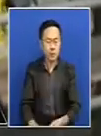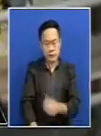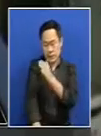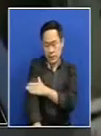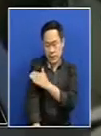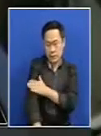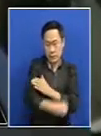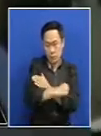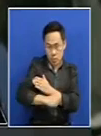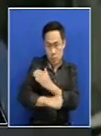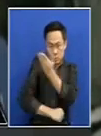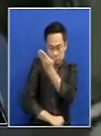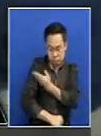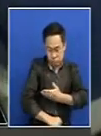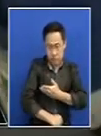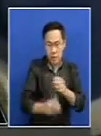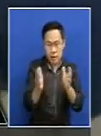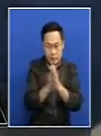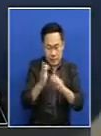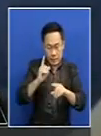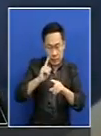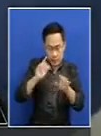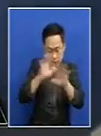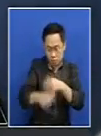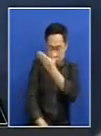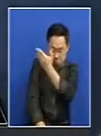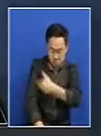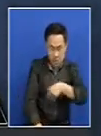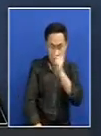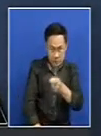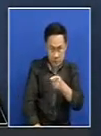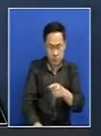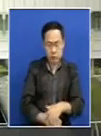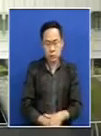ป็นท่อนแขนข้างขวามีร่องรอยคล้ายถูกของมีคมตัดอย่างชัดเจน